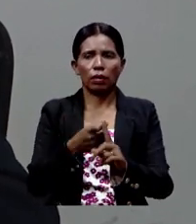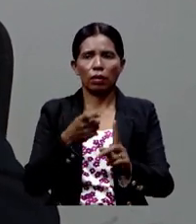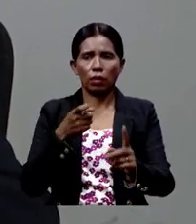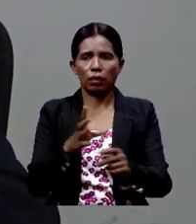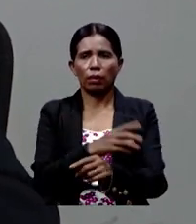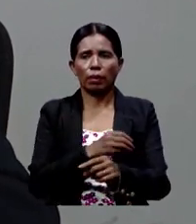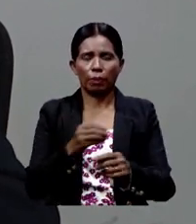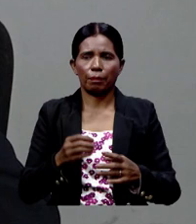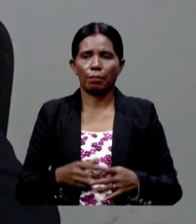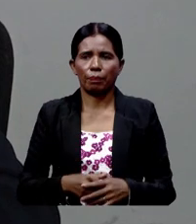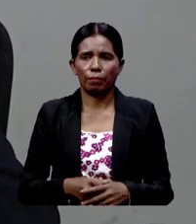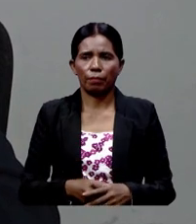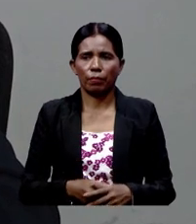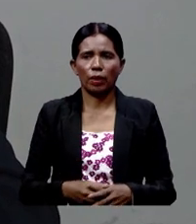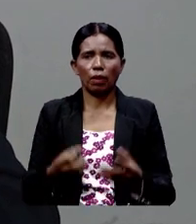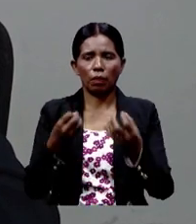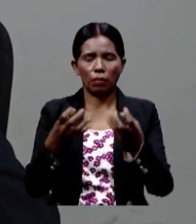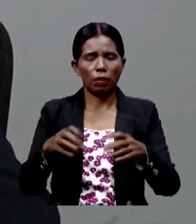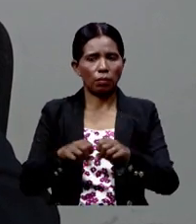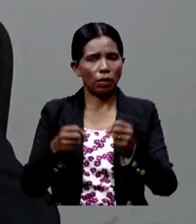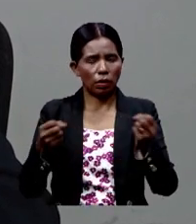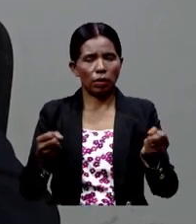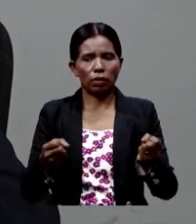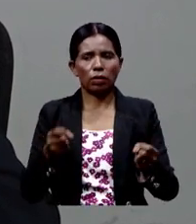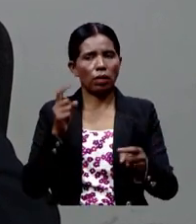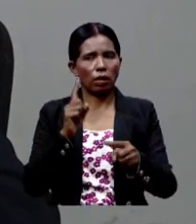ne barak mak'at ma bene